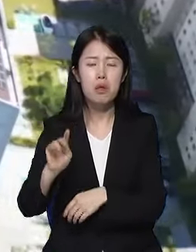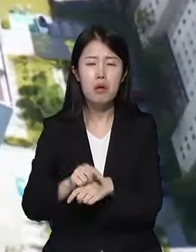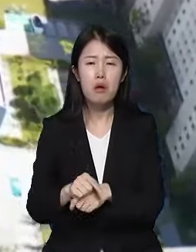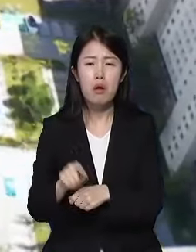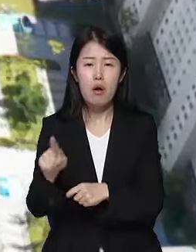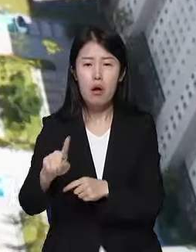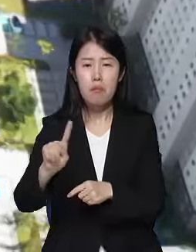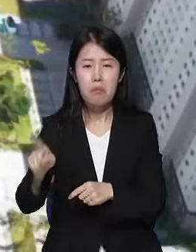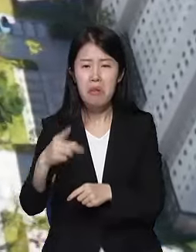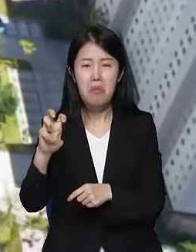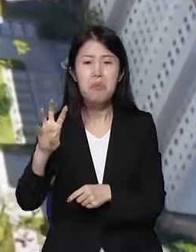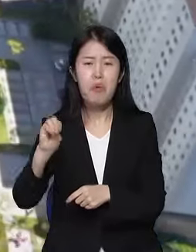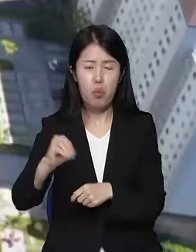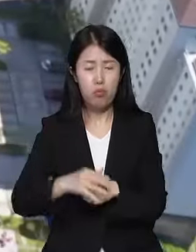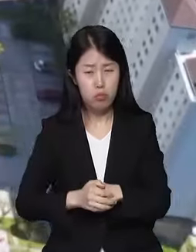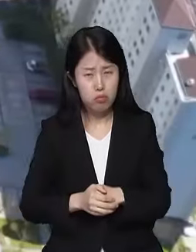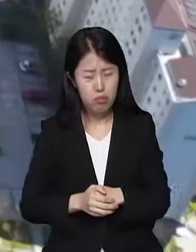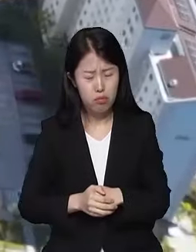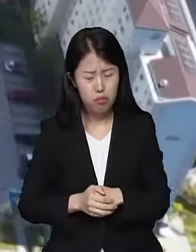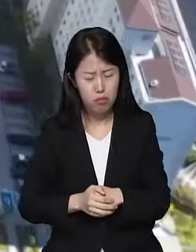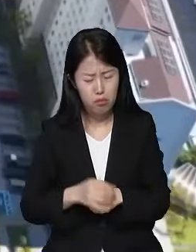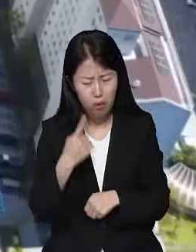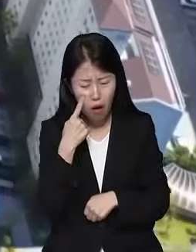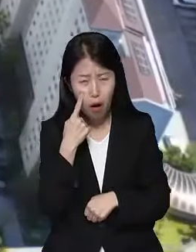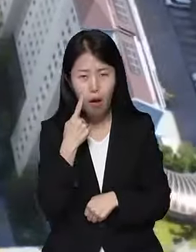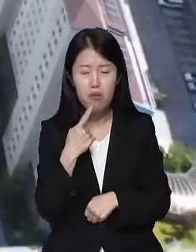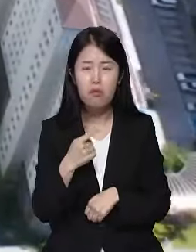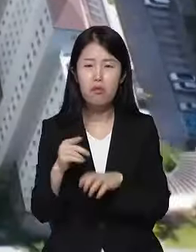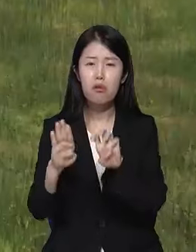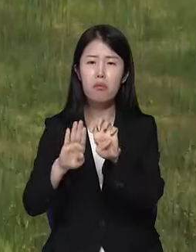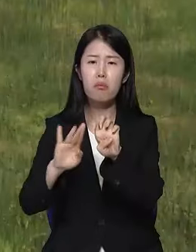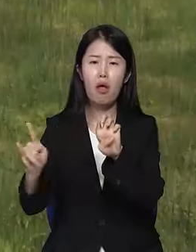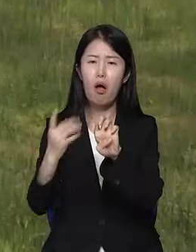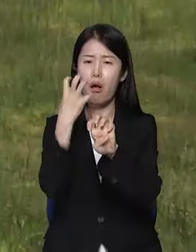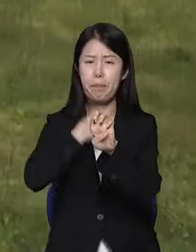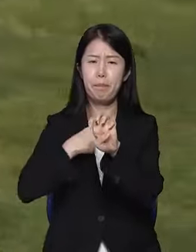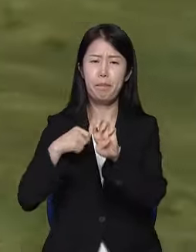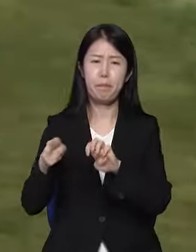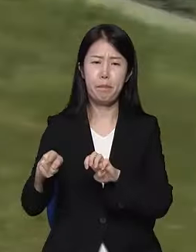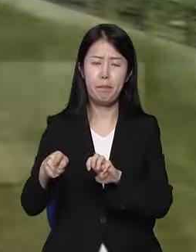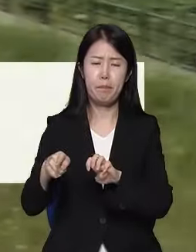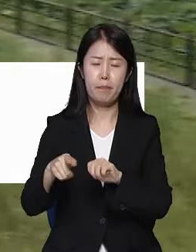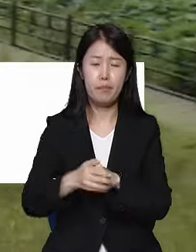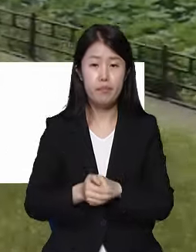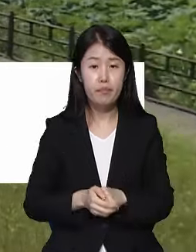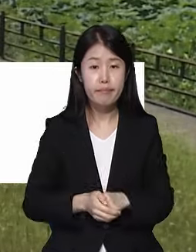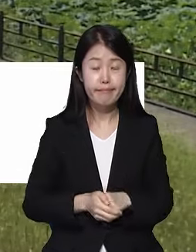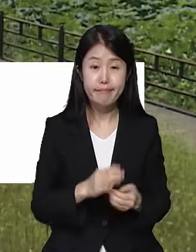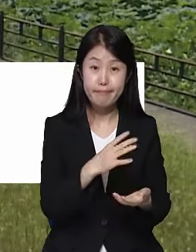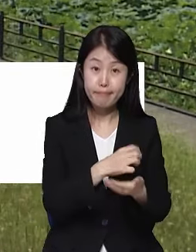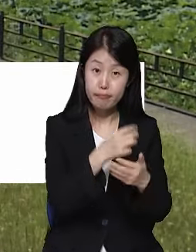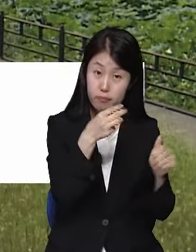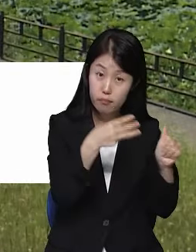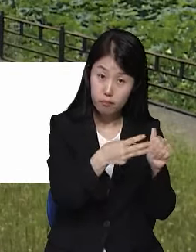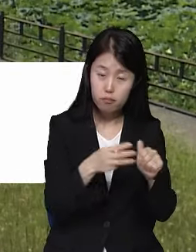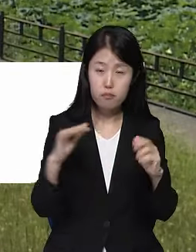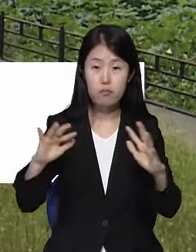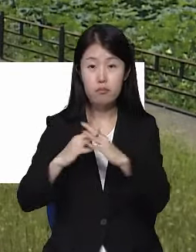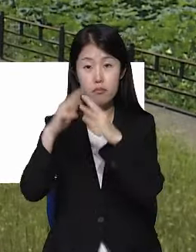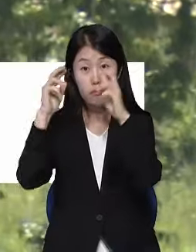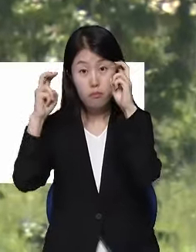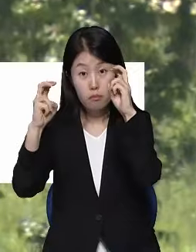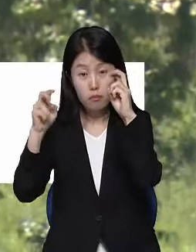아니겠지만 가격만 봤을 때는 40배가 넘는 분양가입니다. 하지만 건설회사와 담양구는 개발원가의 60%만